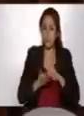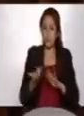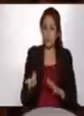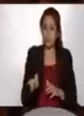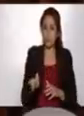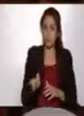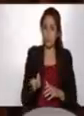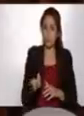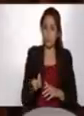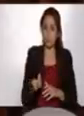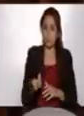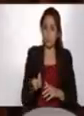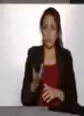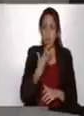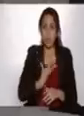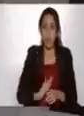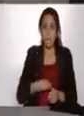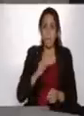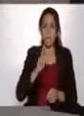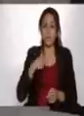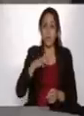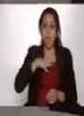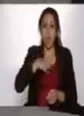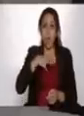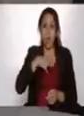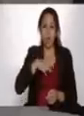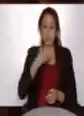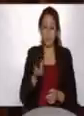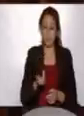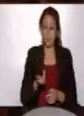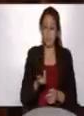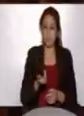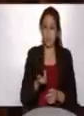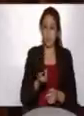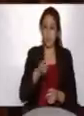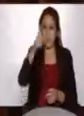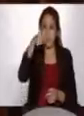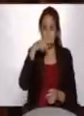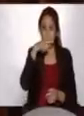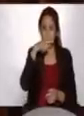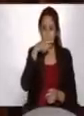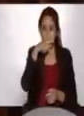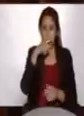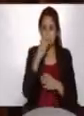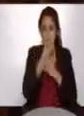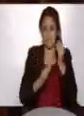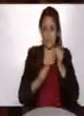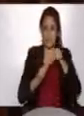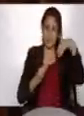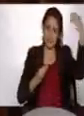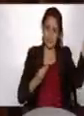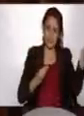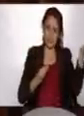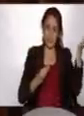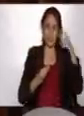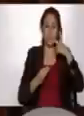لقيت الوضع مش ما يطمنش. رحت انا وبنتي اللي هي مش دي، بنتي الثانيه اللي اصغر